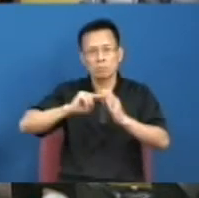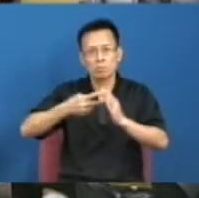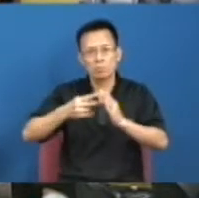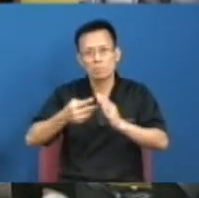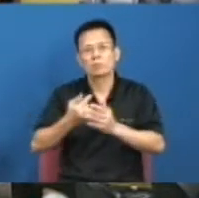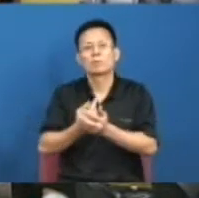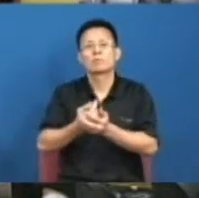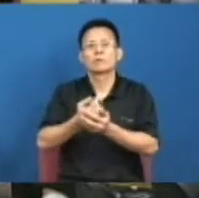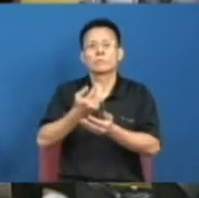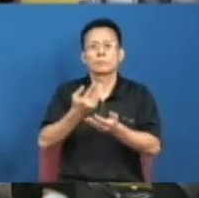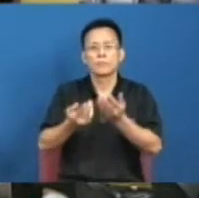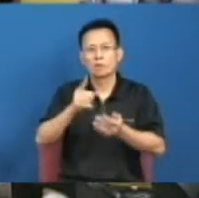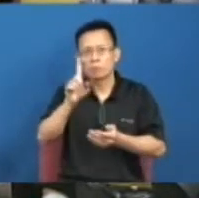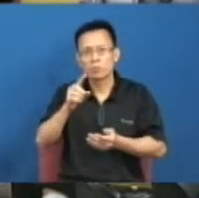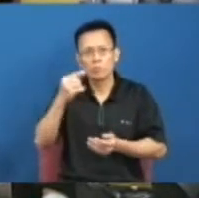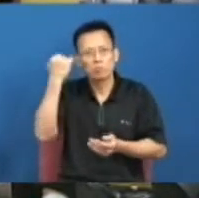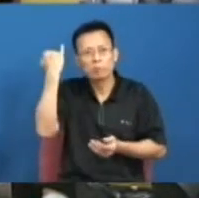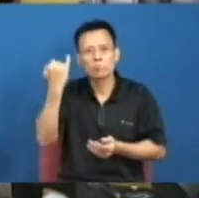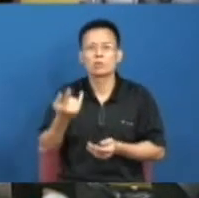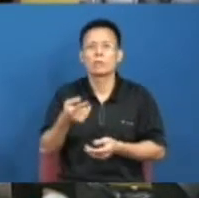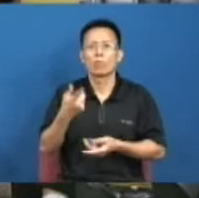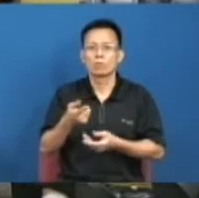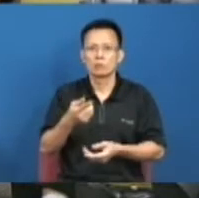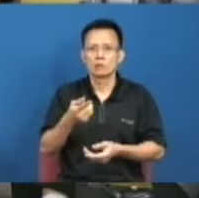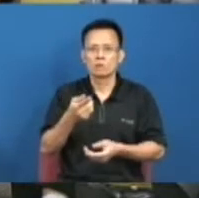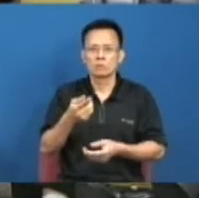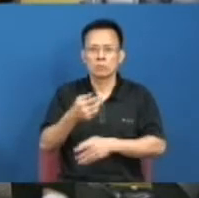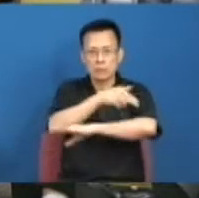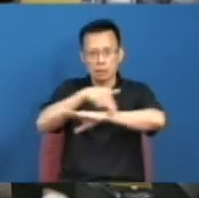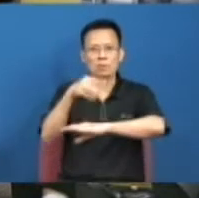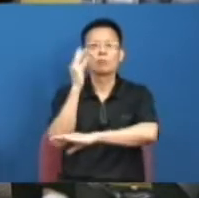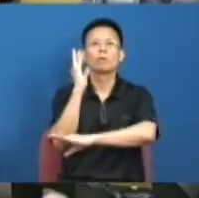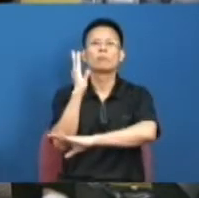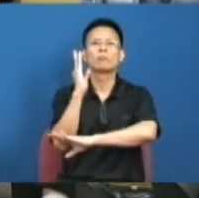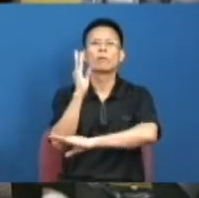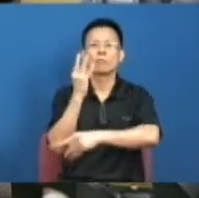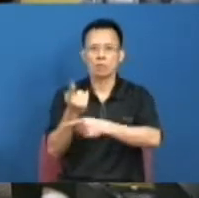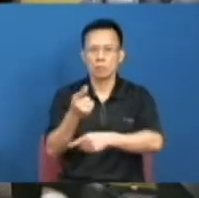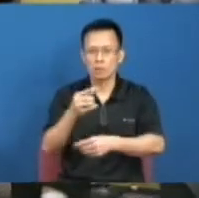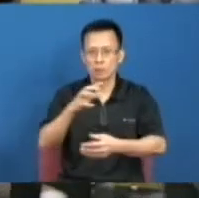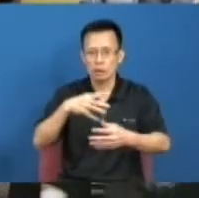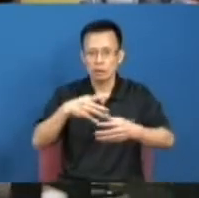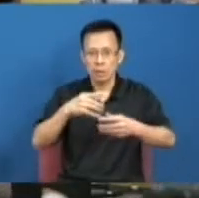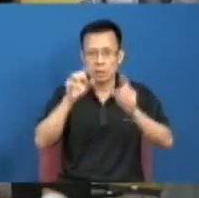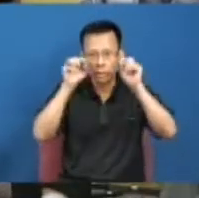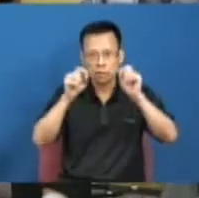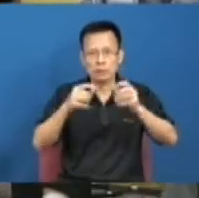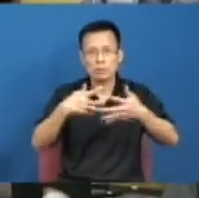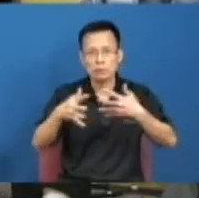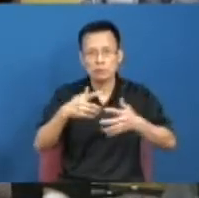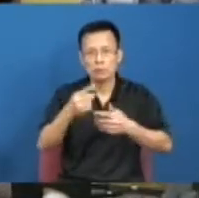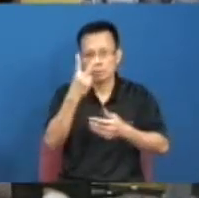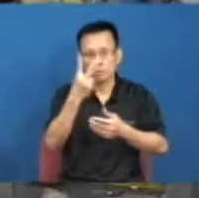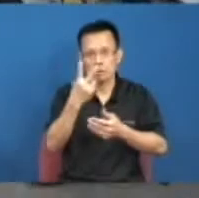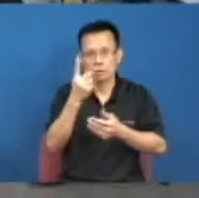邊啲方唔識嘅，咁我哋都可以做啲講座啊，或者抽樣地做一兩個個案咧，解釋一下俾一啲街坊聽。譬如理